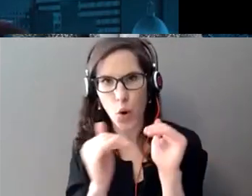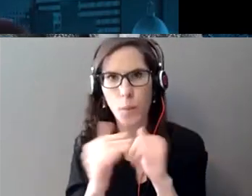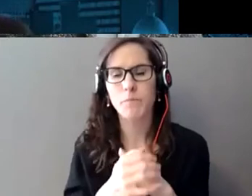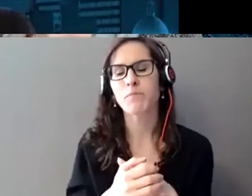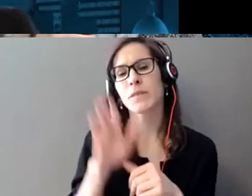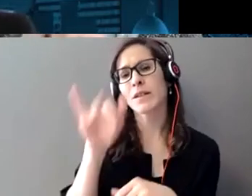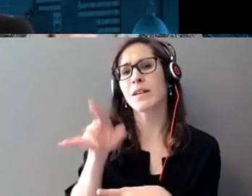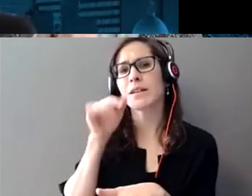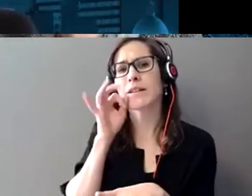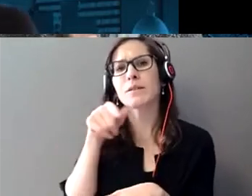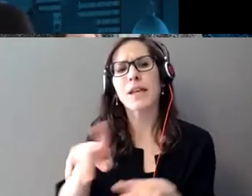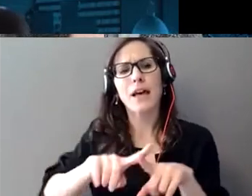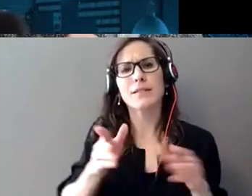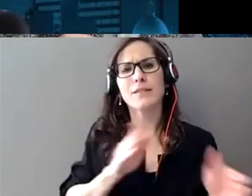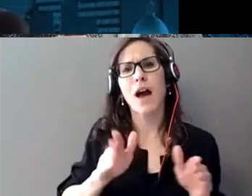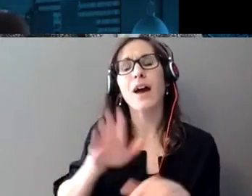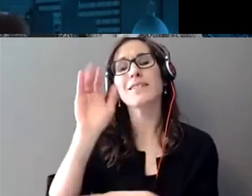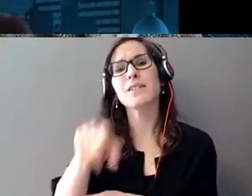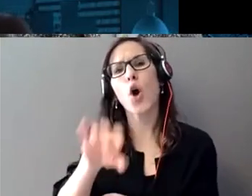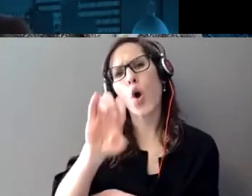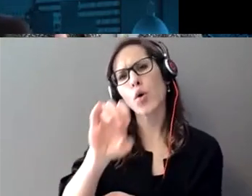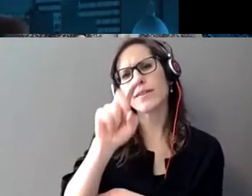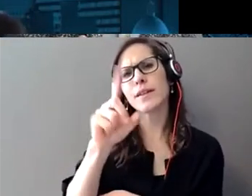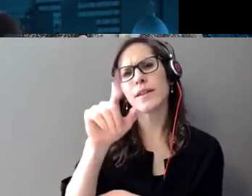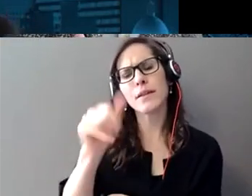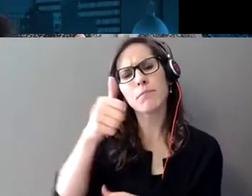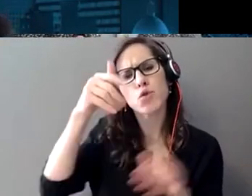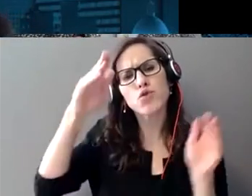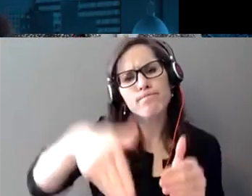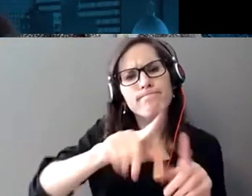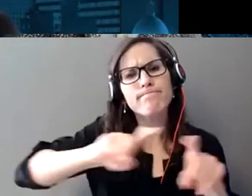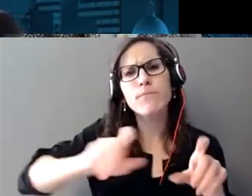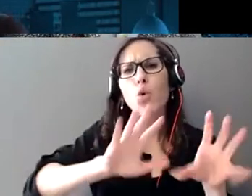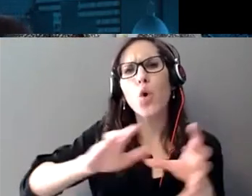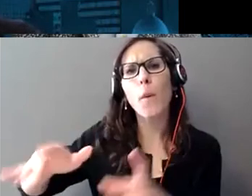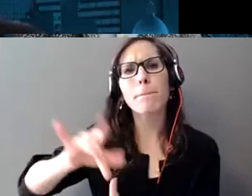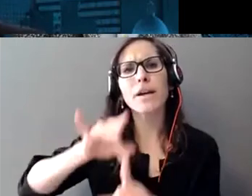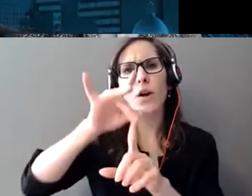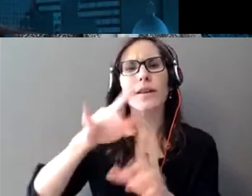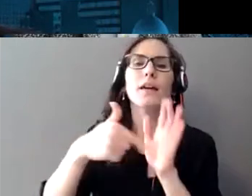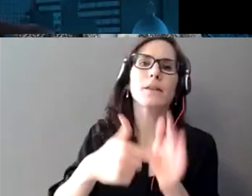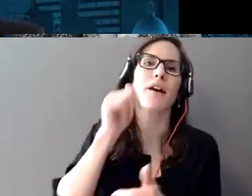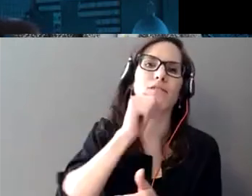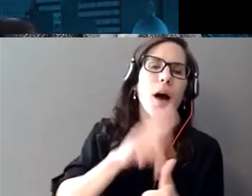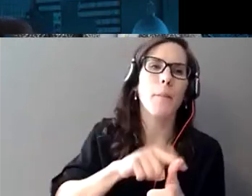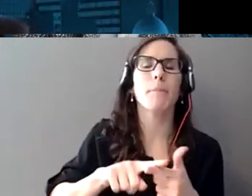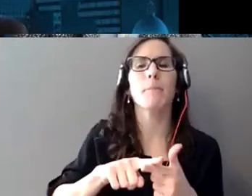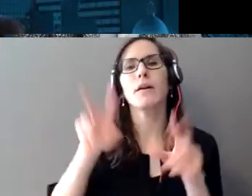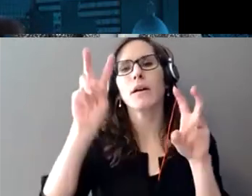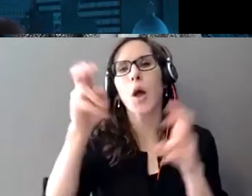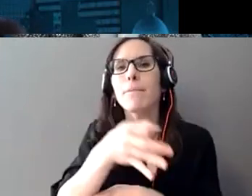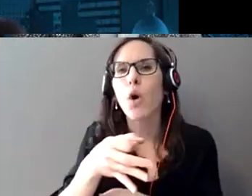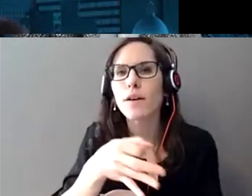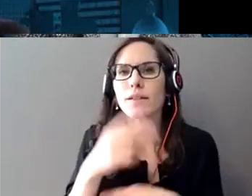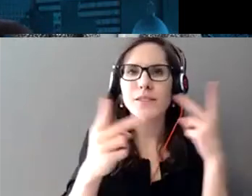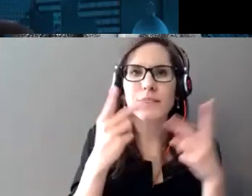que j'ai présenté c'est qu'avec EDI on focus sur des groupes prioritaires qui sont les femmes les minorités visibles personnes en situation